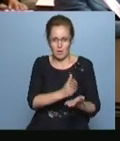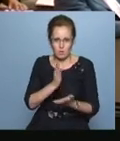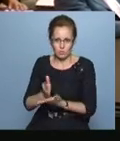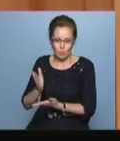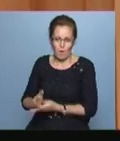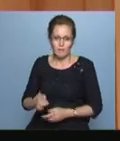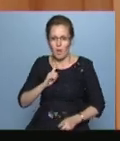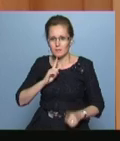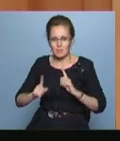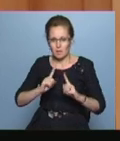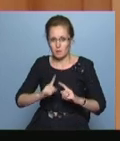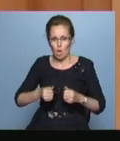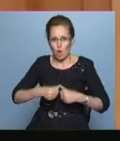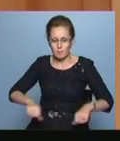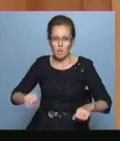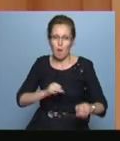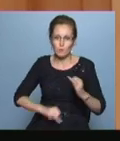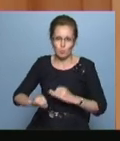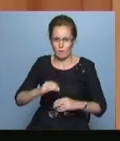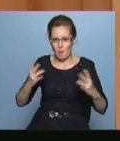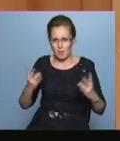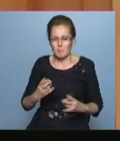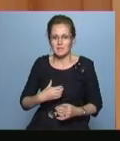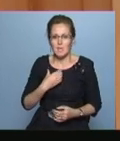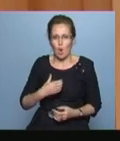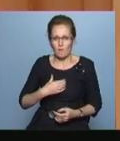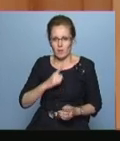постоянной комиссии АПК также обсудили необходимость страхования